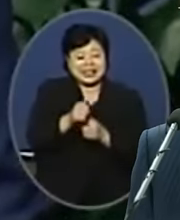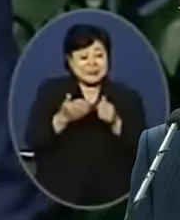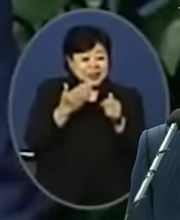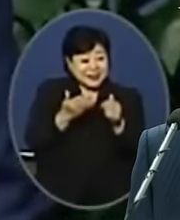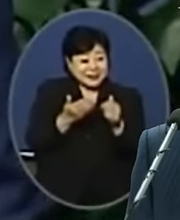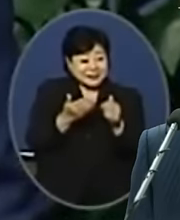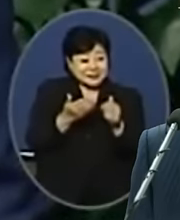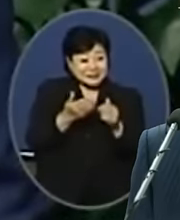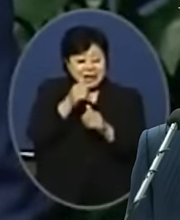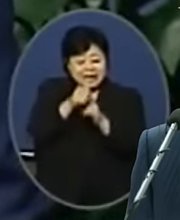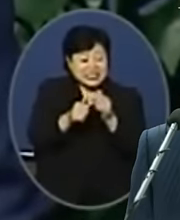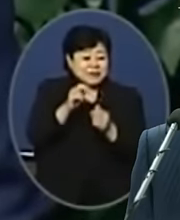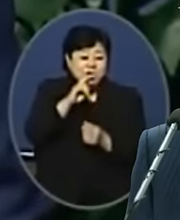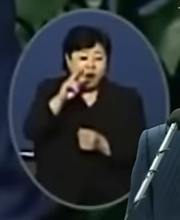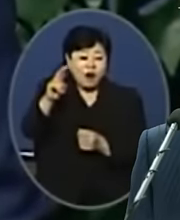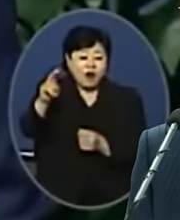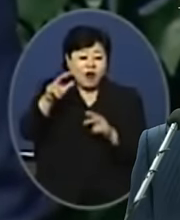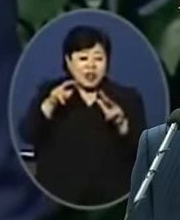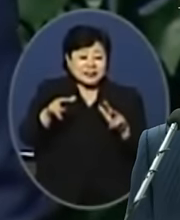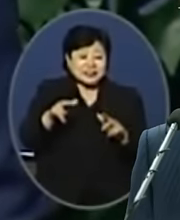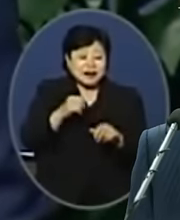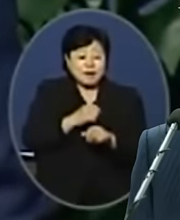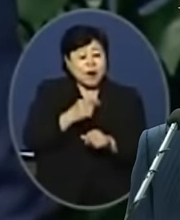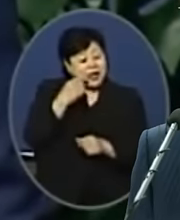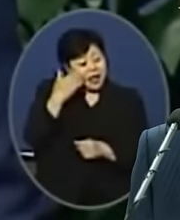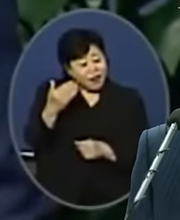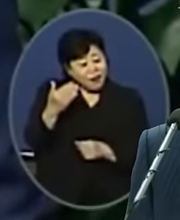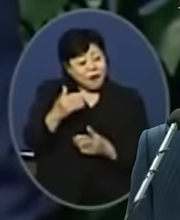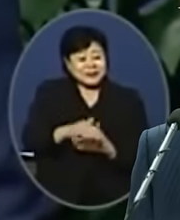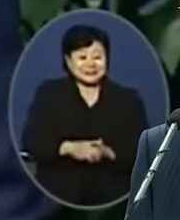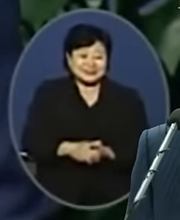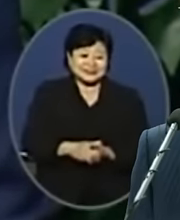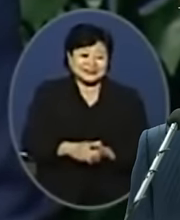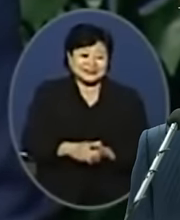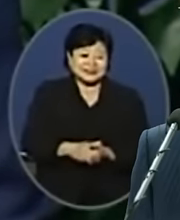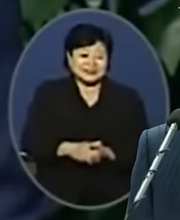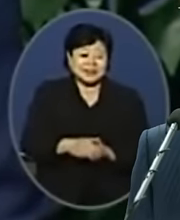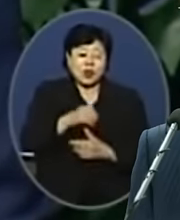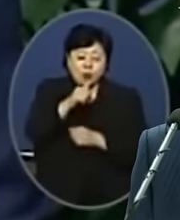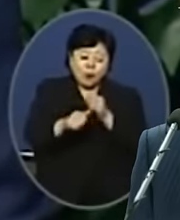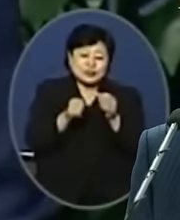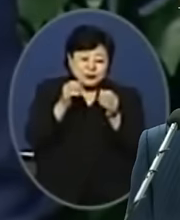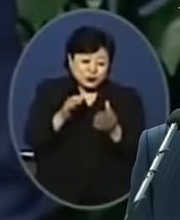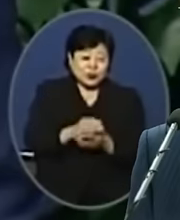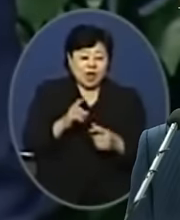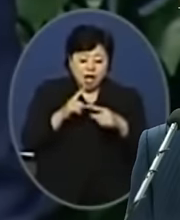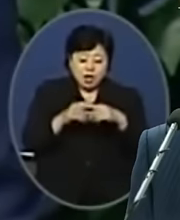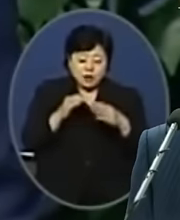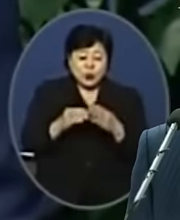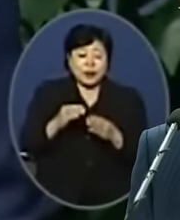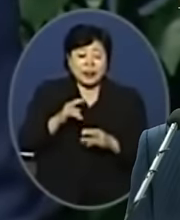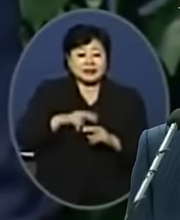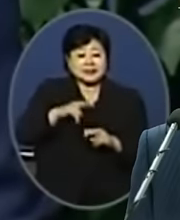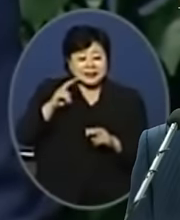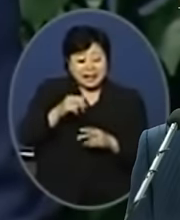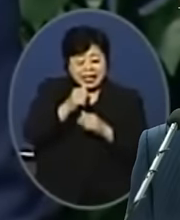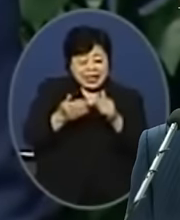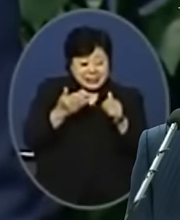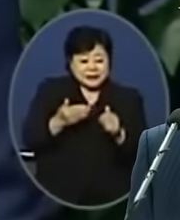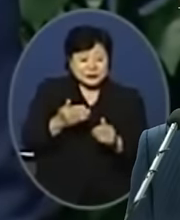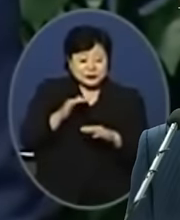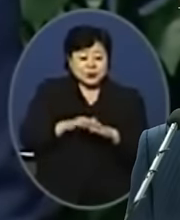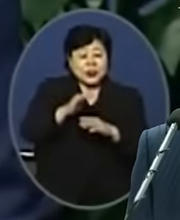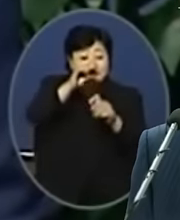하나님께, 하나님이여 이제 또 뭐 할까요? 50년 동안 교회 은퇴했었는데 교회는 하나님